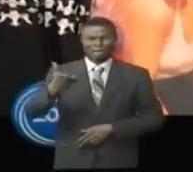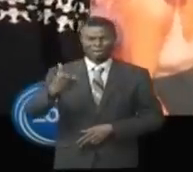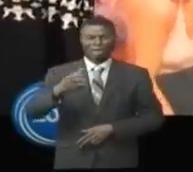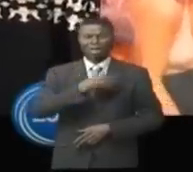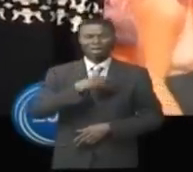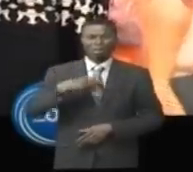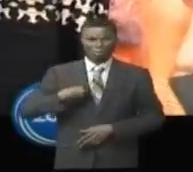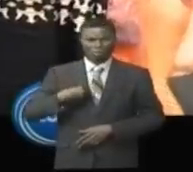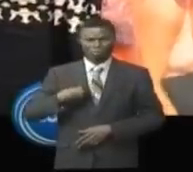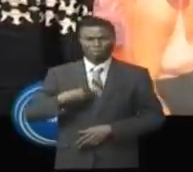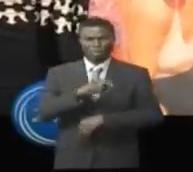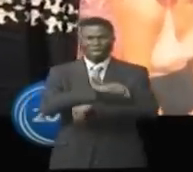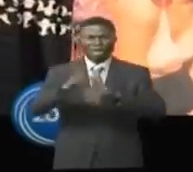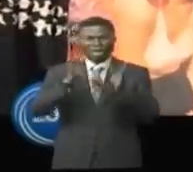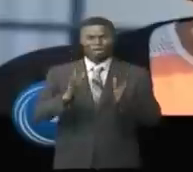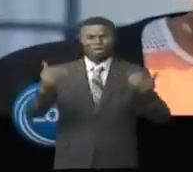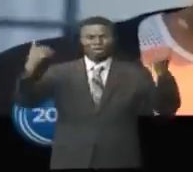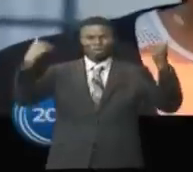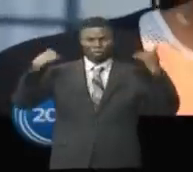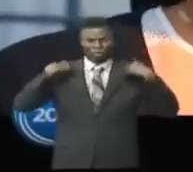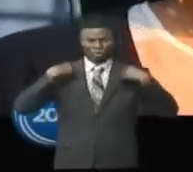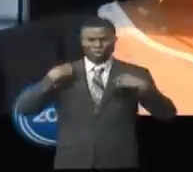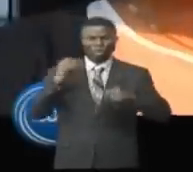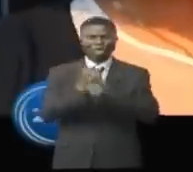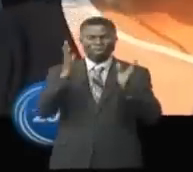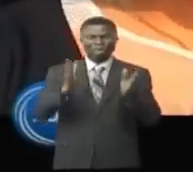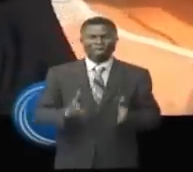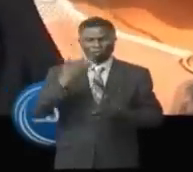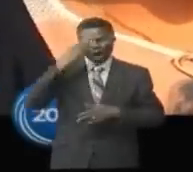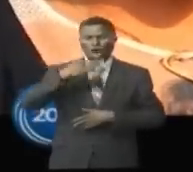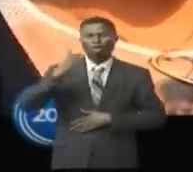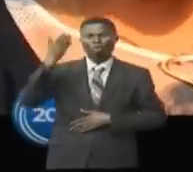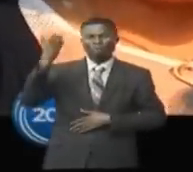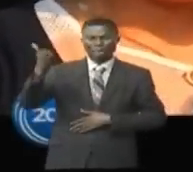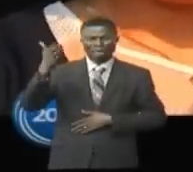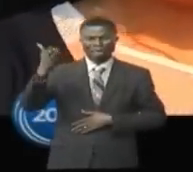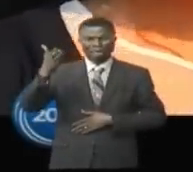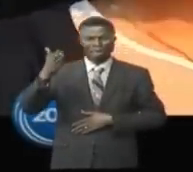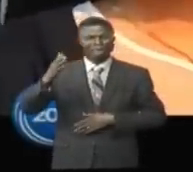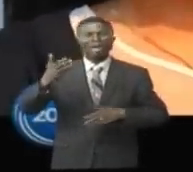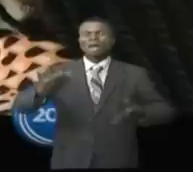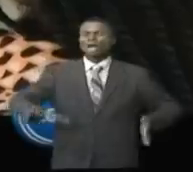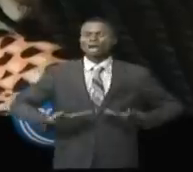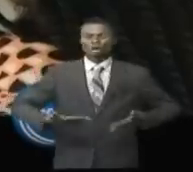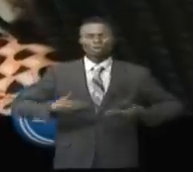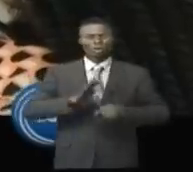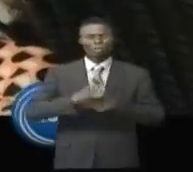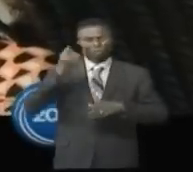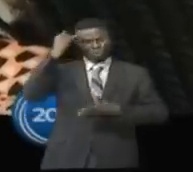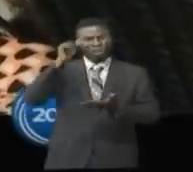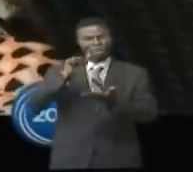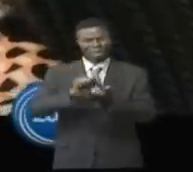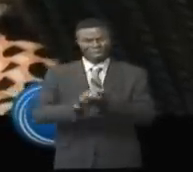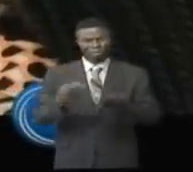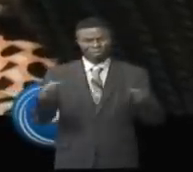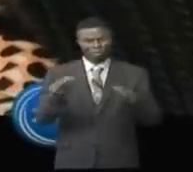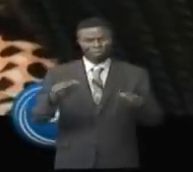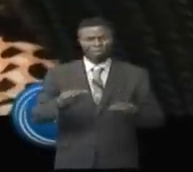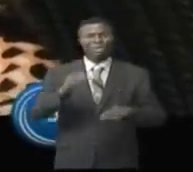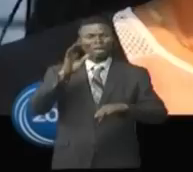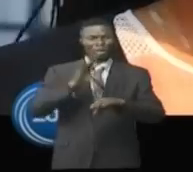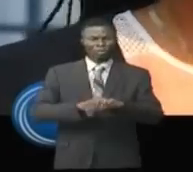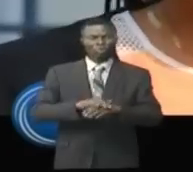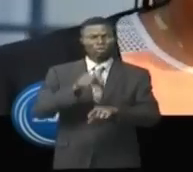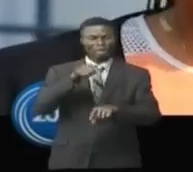Kiakessidi, administrateur chef du personnel de la clinique Ngaliema, dit saluer l'initiative puisque arrivée au bon